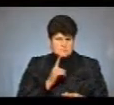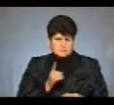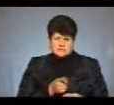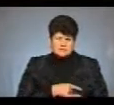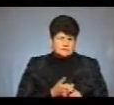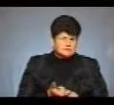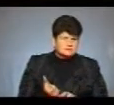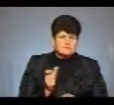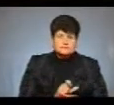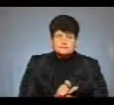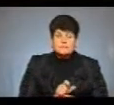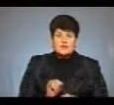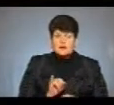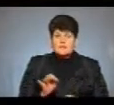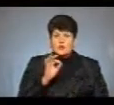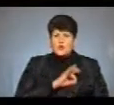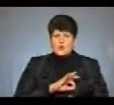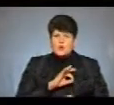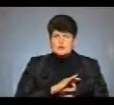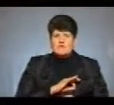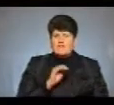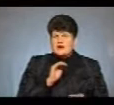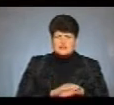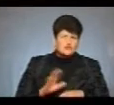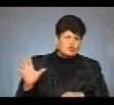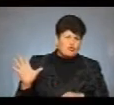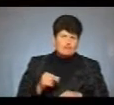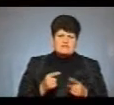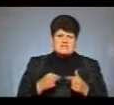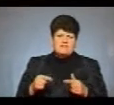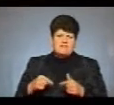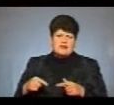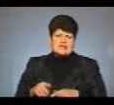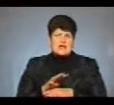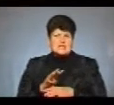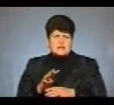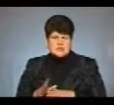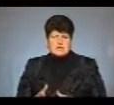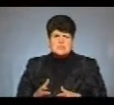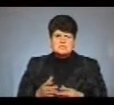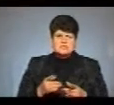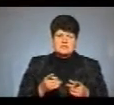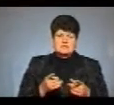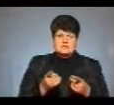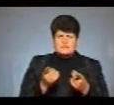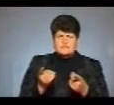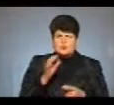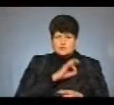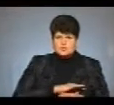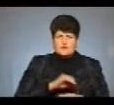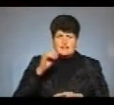і використовувалися фактично всі види як артилерійських боєприпасів, так і залученням авіаційних